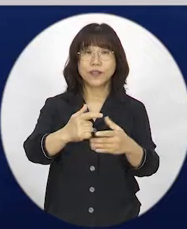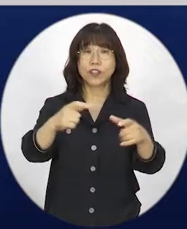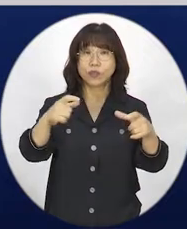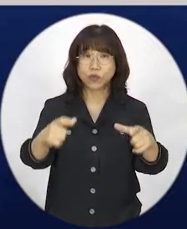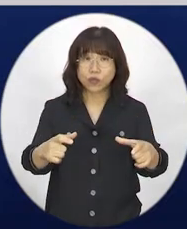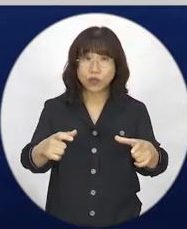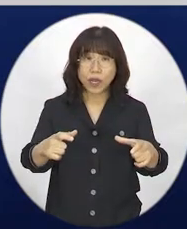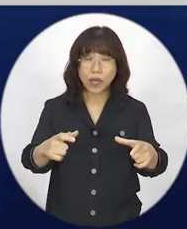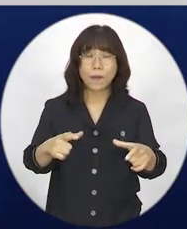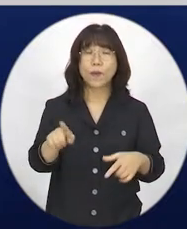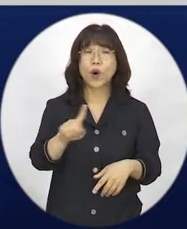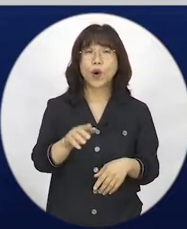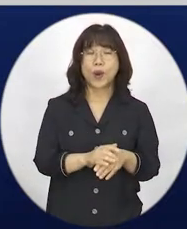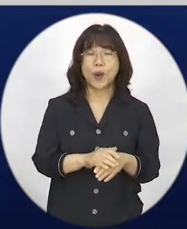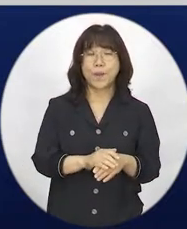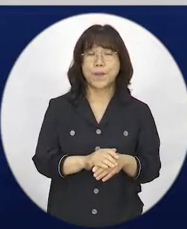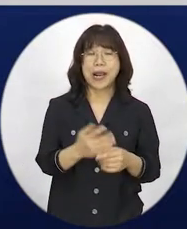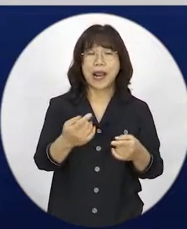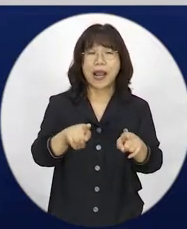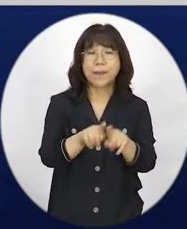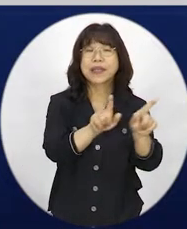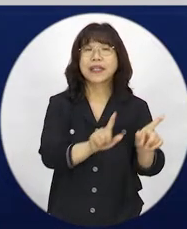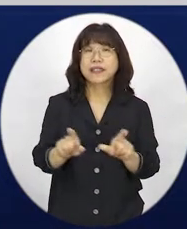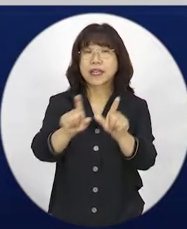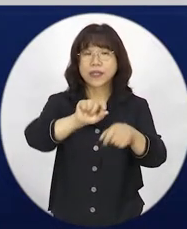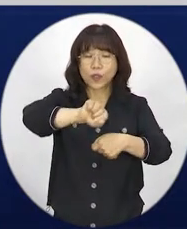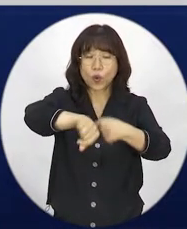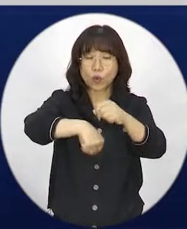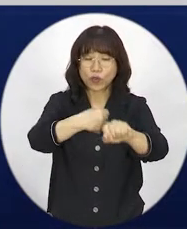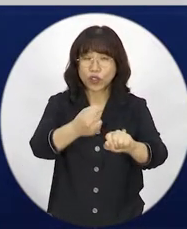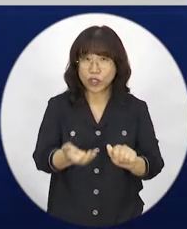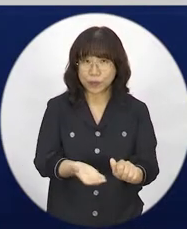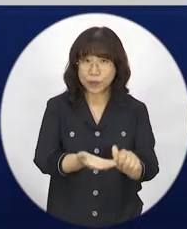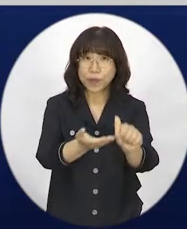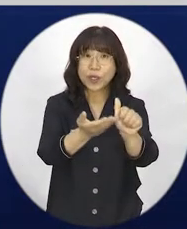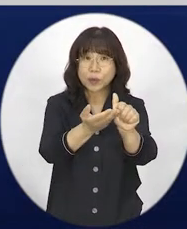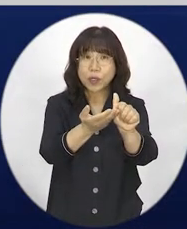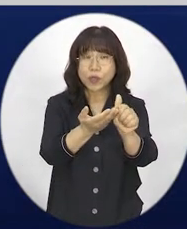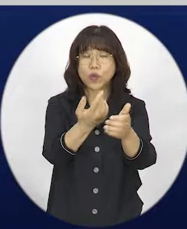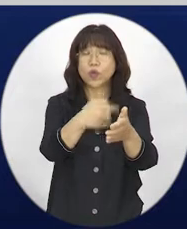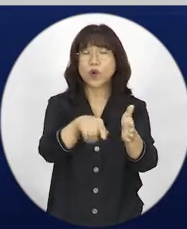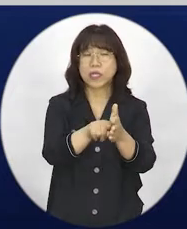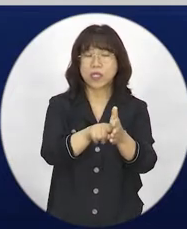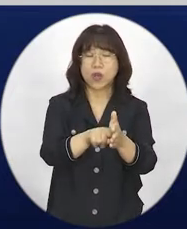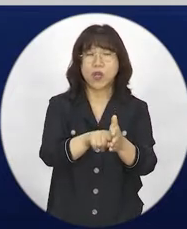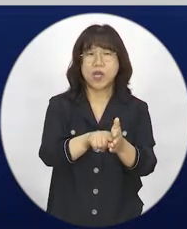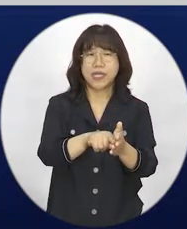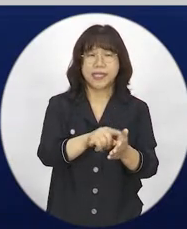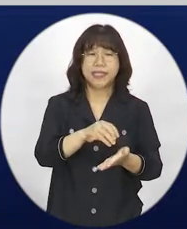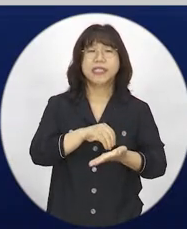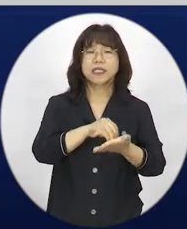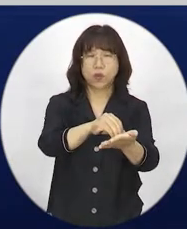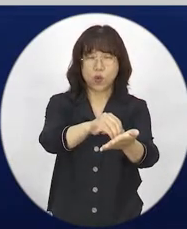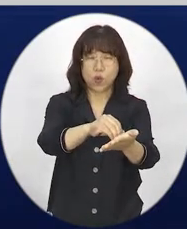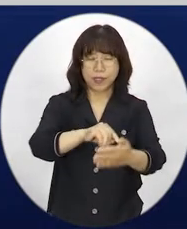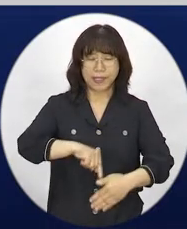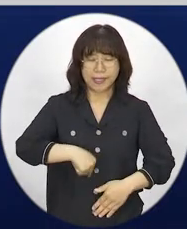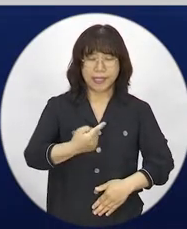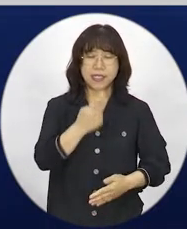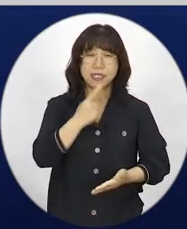강서구가 성숙한 반려동물 문화 정착을 위해서 오는 8월 31일까지 동물 등록 자진 신고를